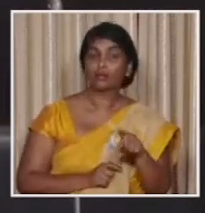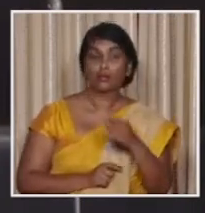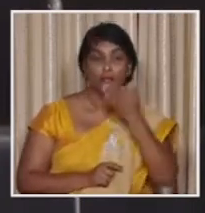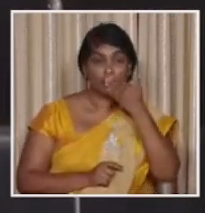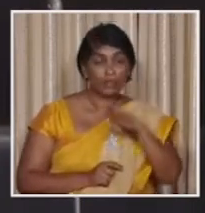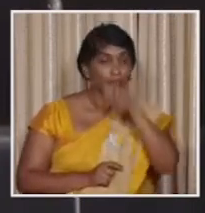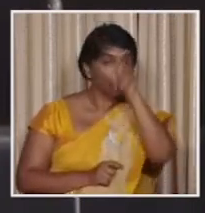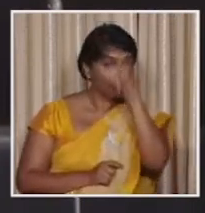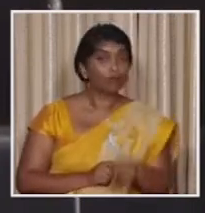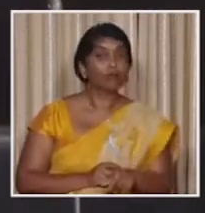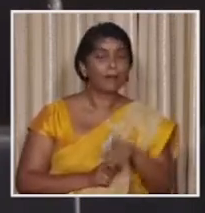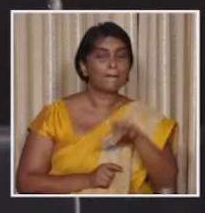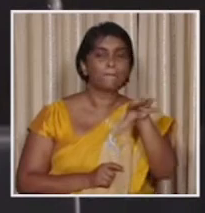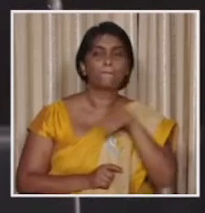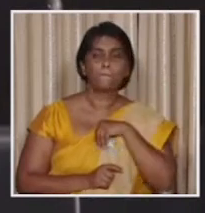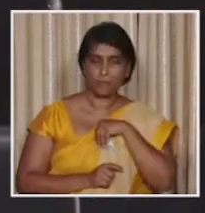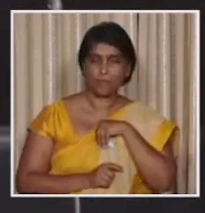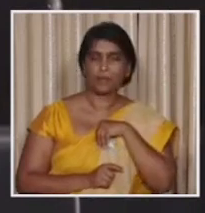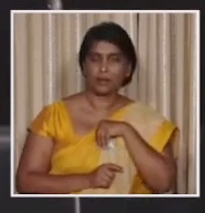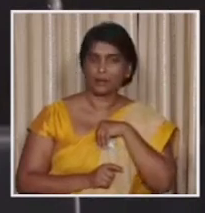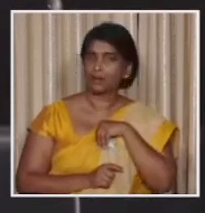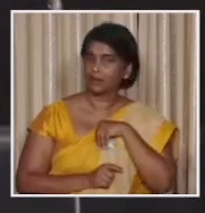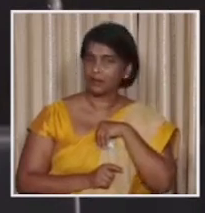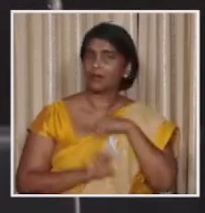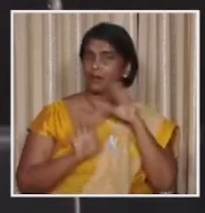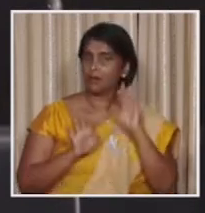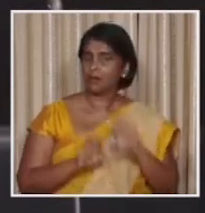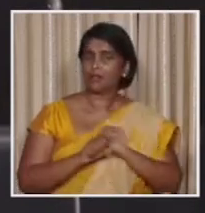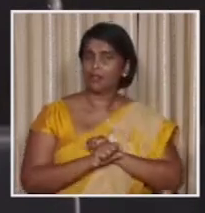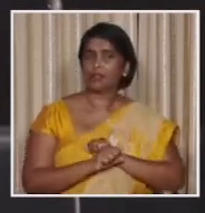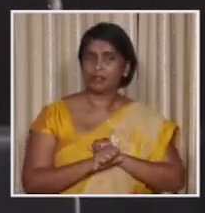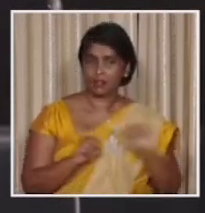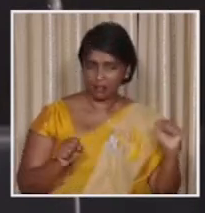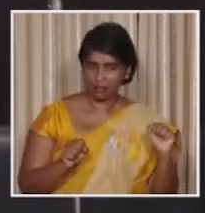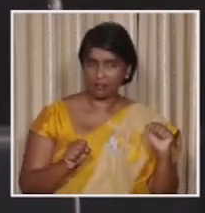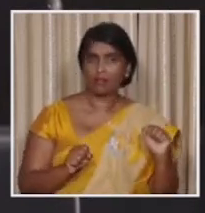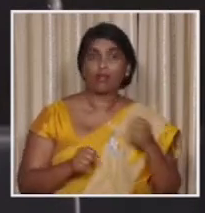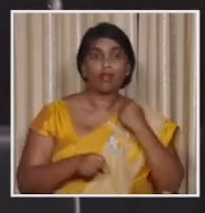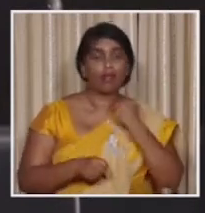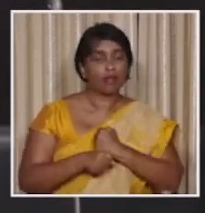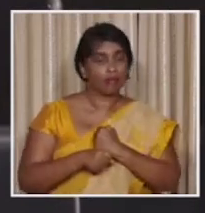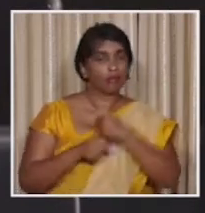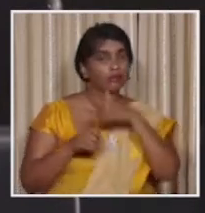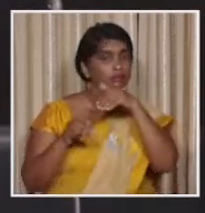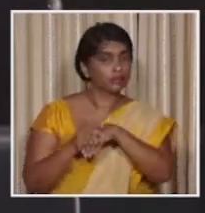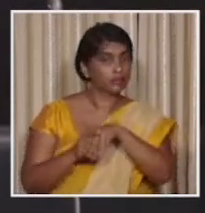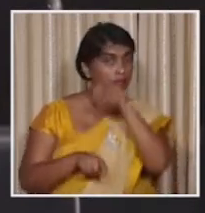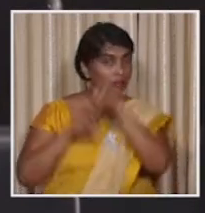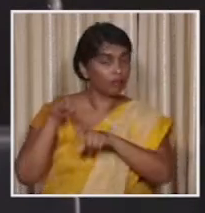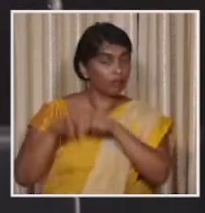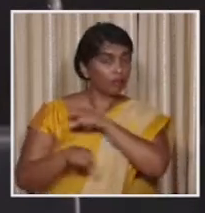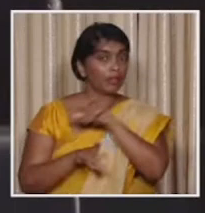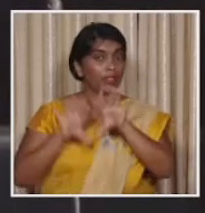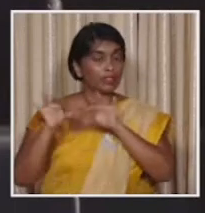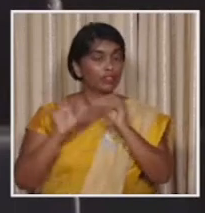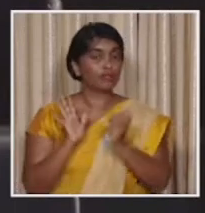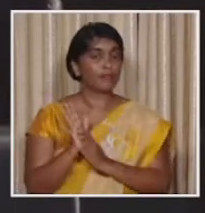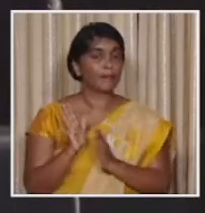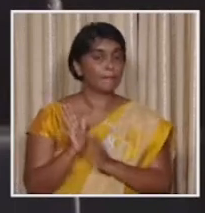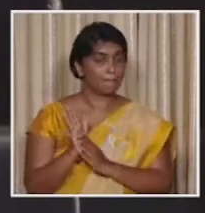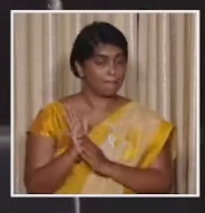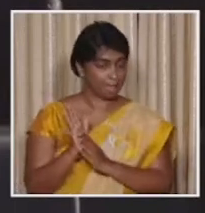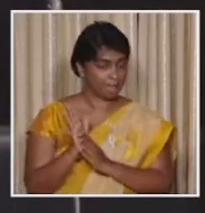සුදුසුම පුද්ගලයා පිළිගැනීම විතරයි. නමුත් එහෙම නොකර ආණ්ඩු පක්ෂයේ නියෝජිතවරු තේරීම් කමිටුවේ